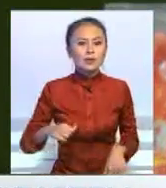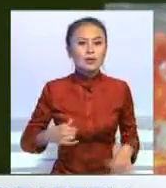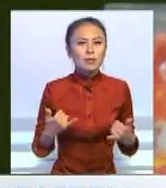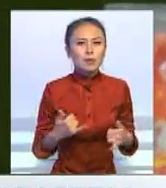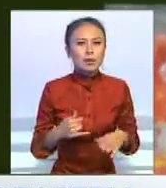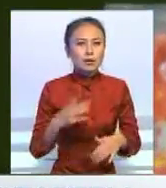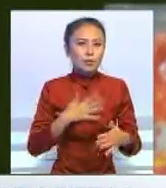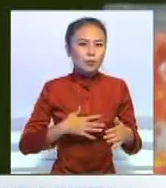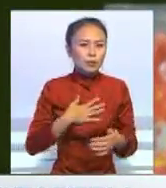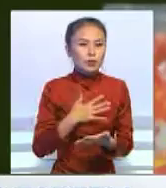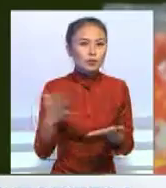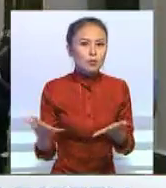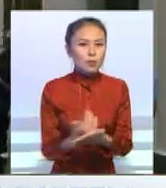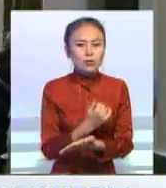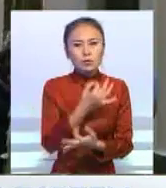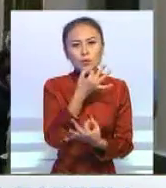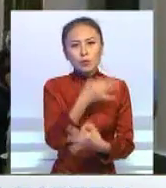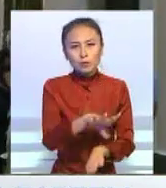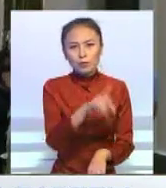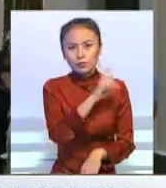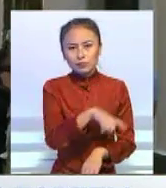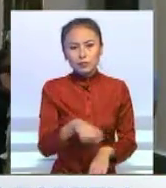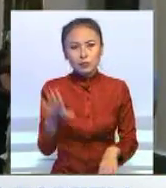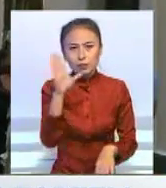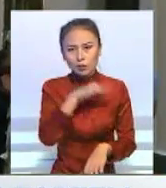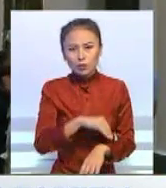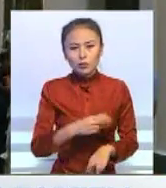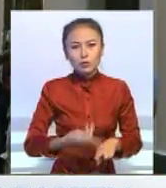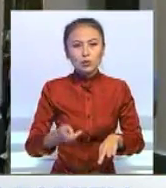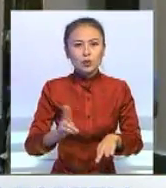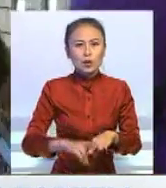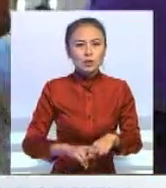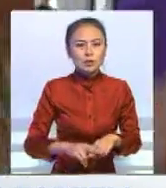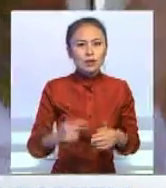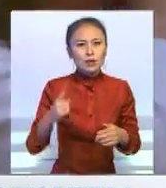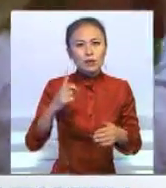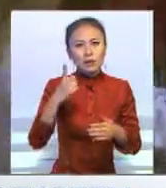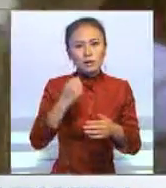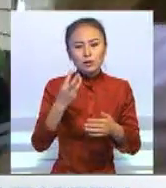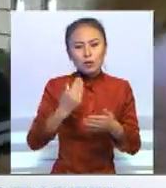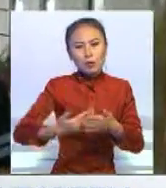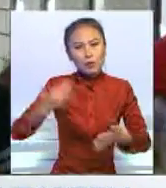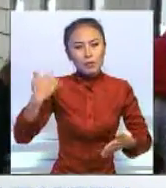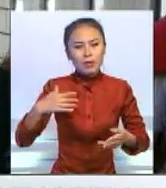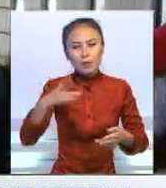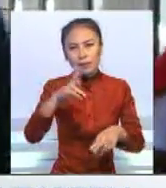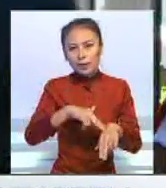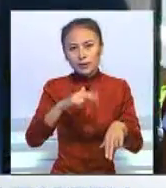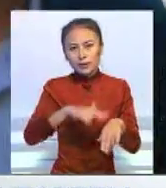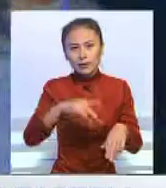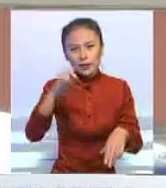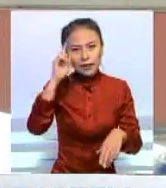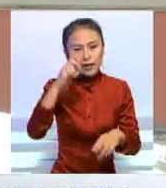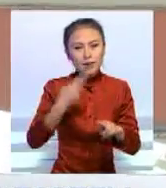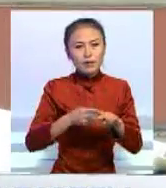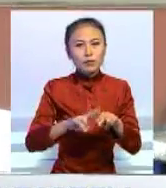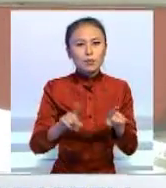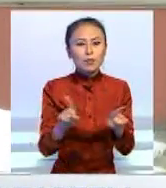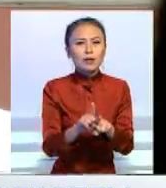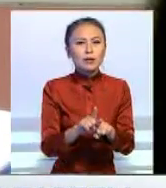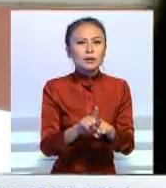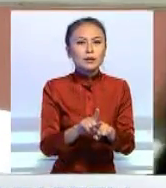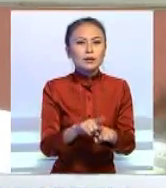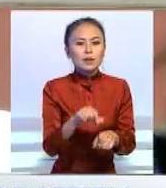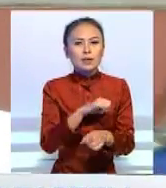Қазір лаңкестік әрекет кез келген уақытта орын алуы мүмкін. Осыдан бірер күн бұрын ғана полицияға еврей халқының мерекелерін атап